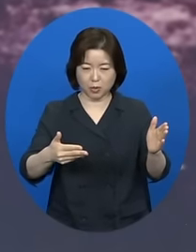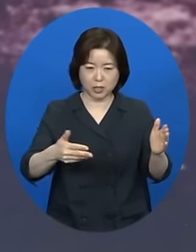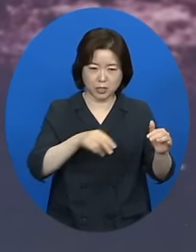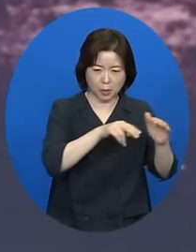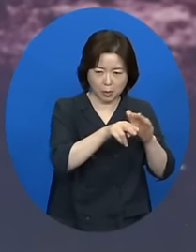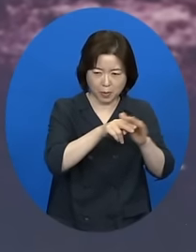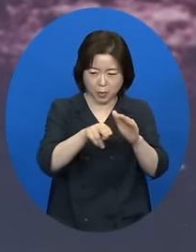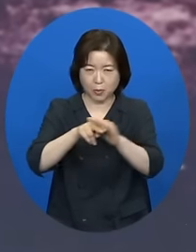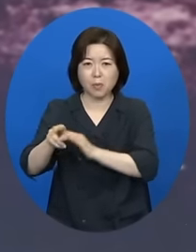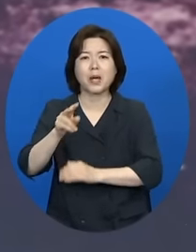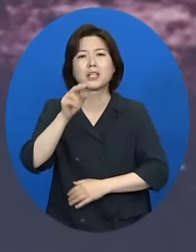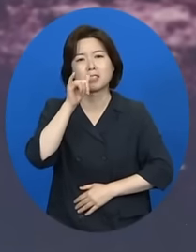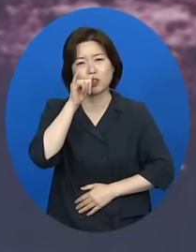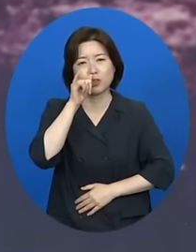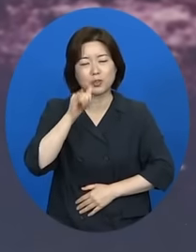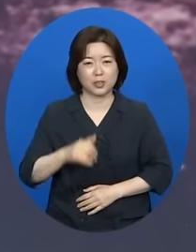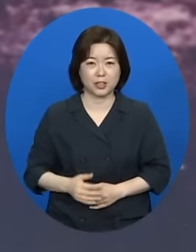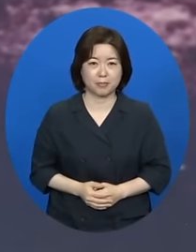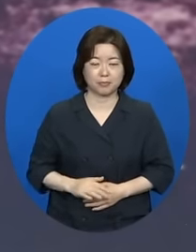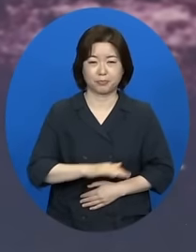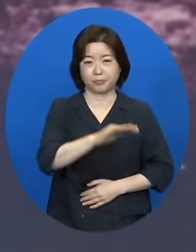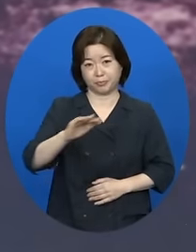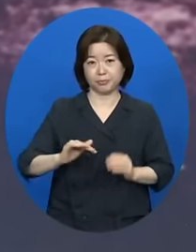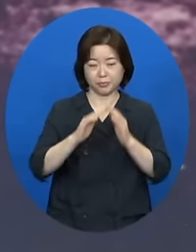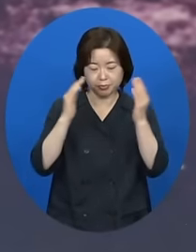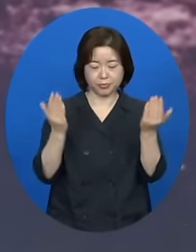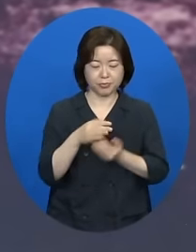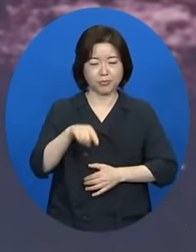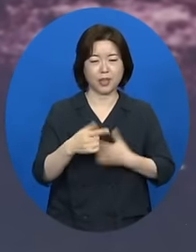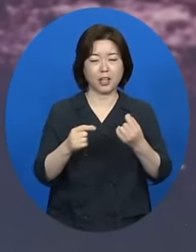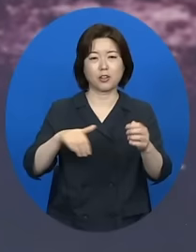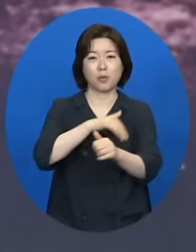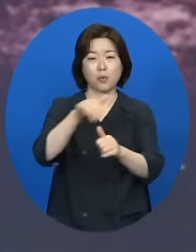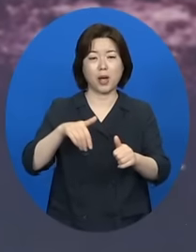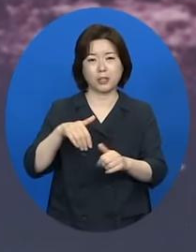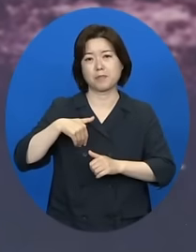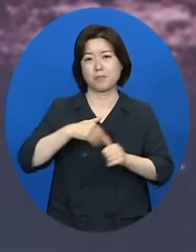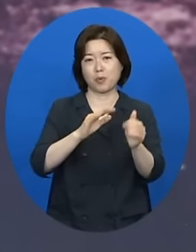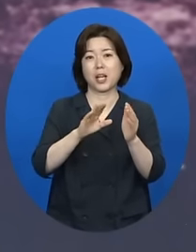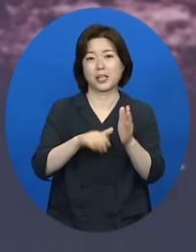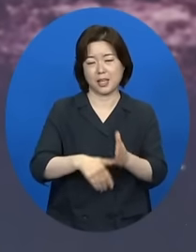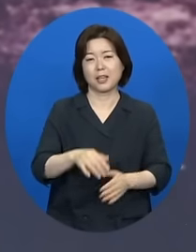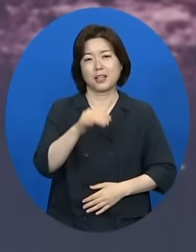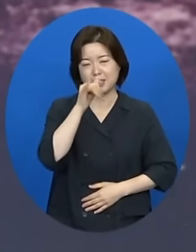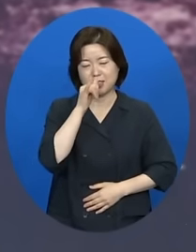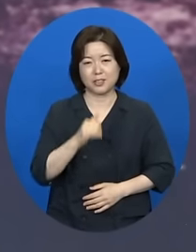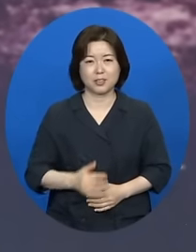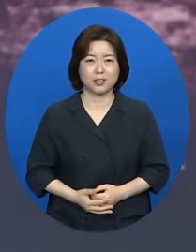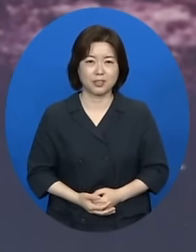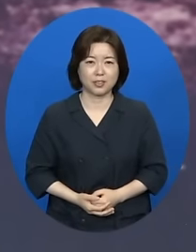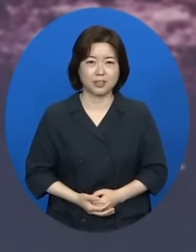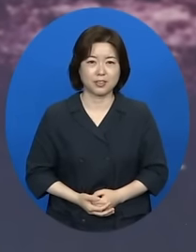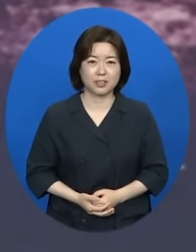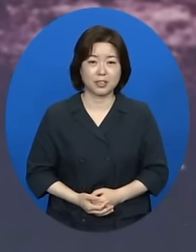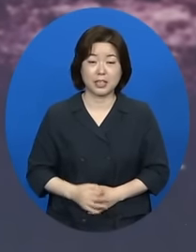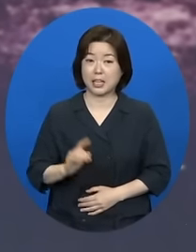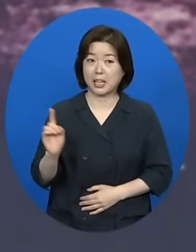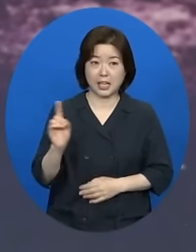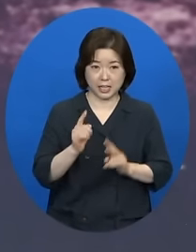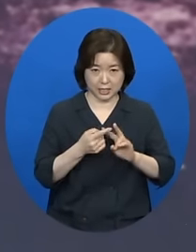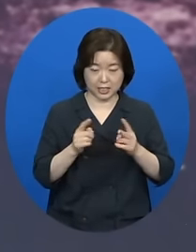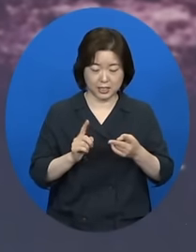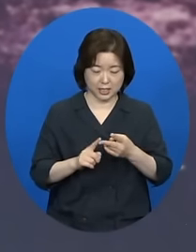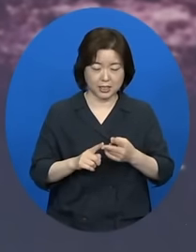하십니다. 여러분 우리 모두에게도 하나님은 그런 환경을 보내실 때가 있다는 것이죠. 어쨌든 이렇게